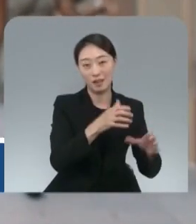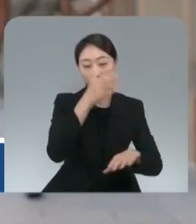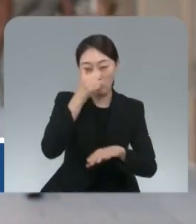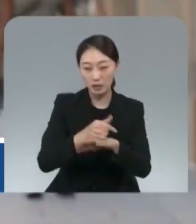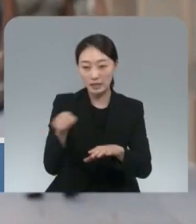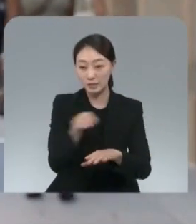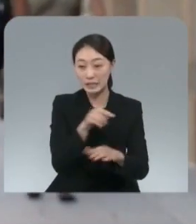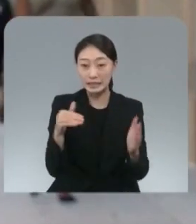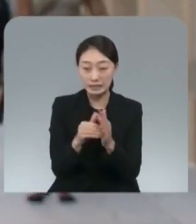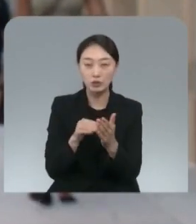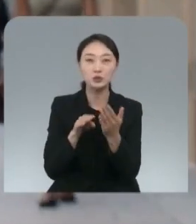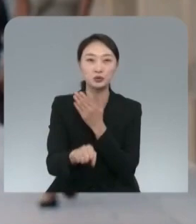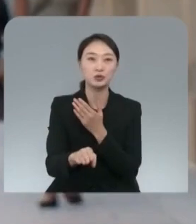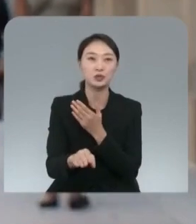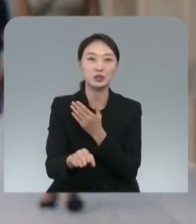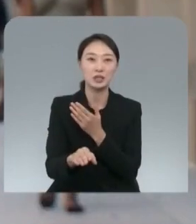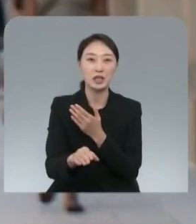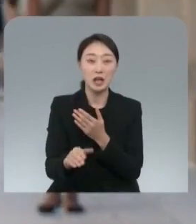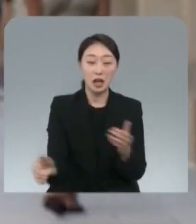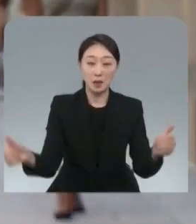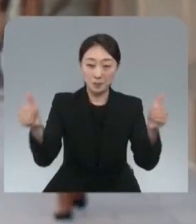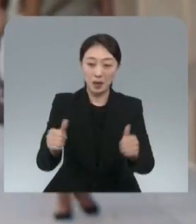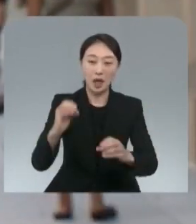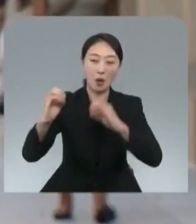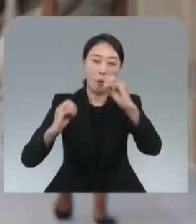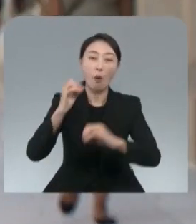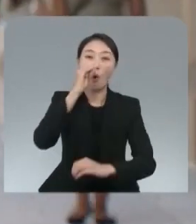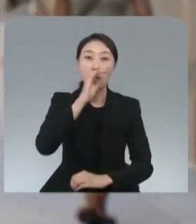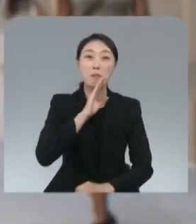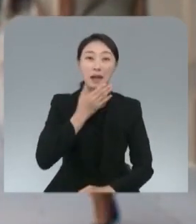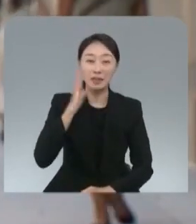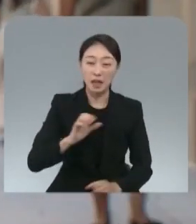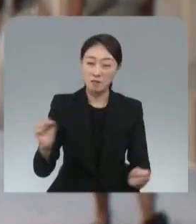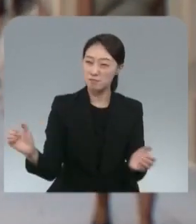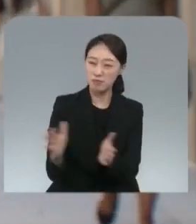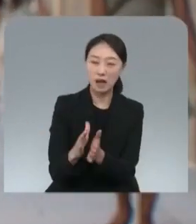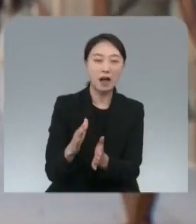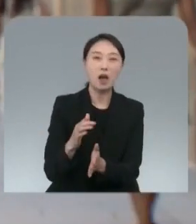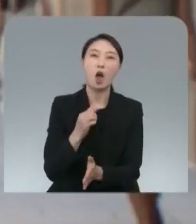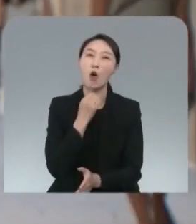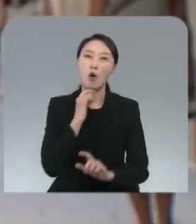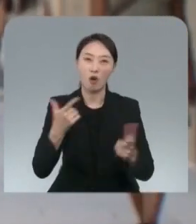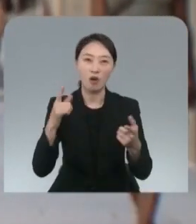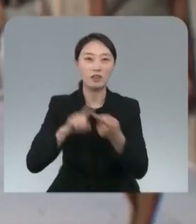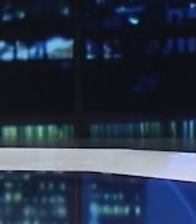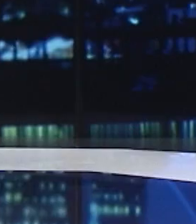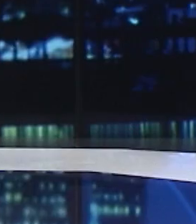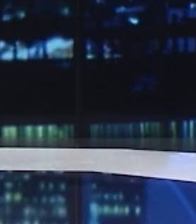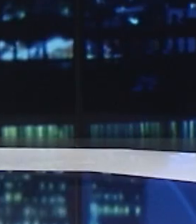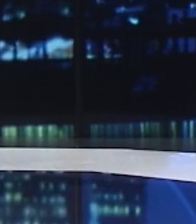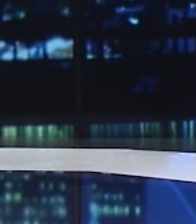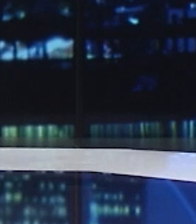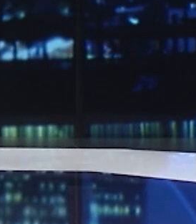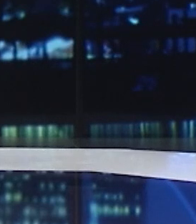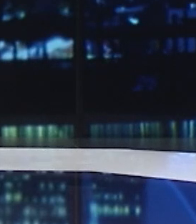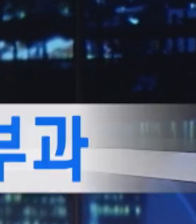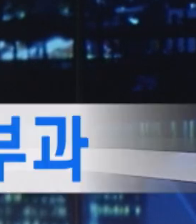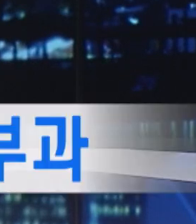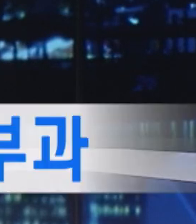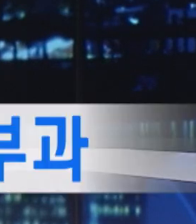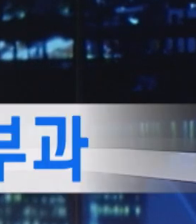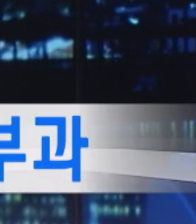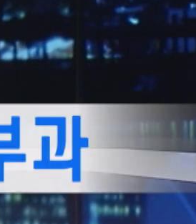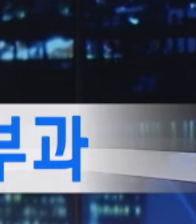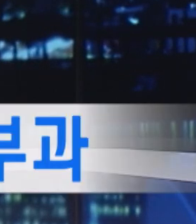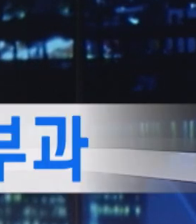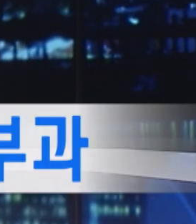않는 양 정상의 의도가 반영됐다는 파악합니다 워싱턴에서 kbs 뉴스 이정민 입니다 바이든 행정부가